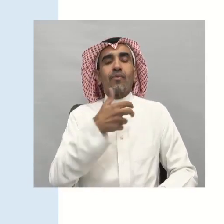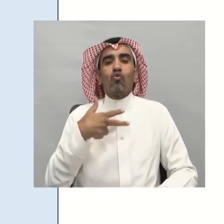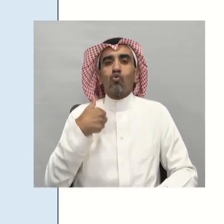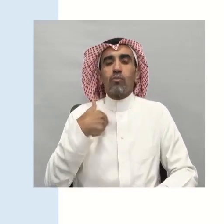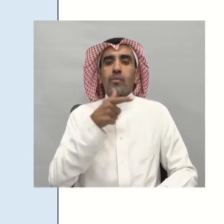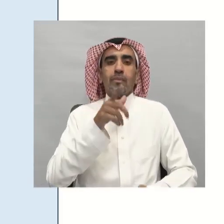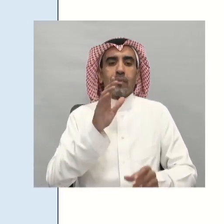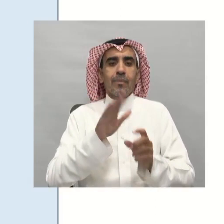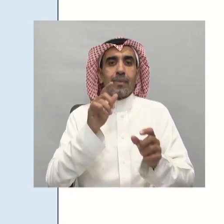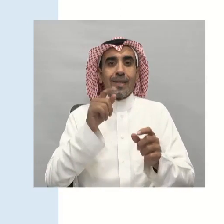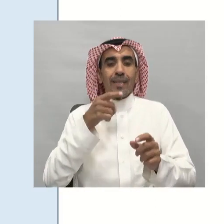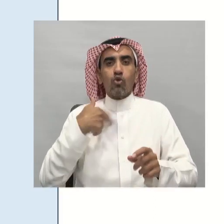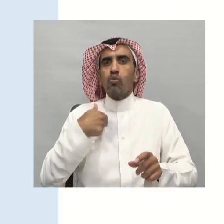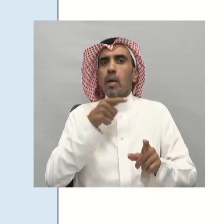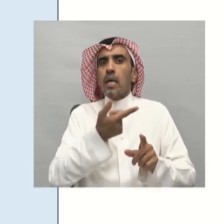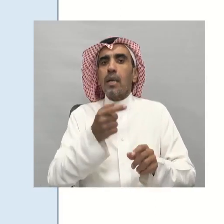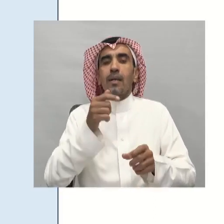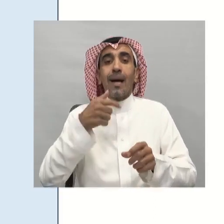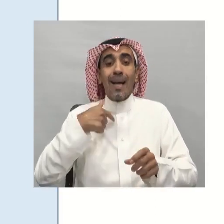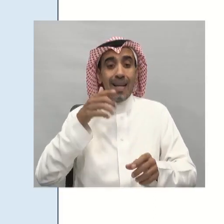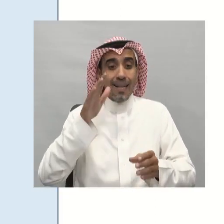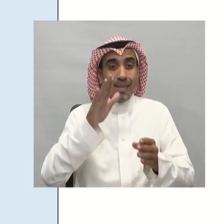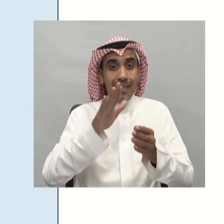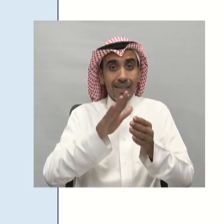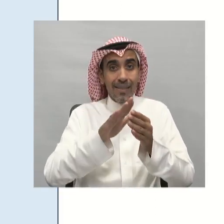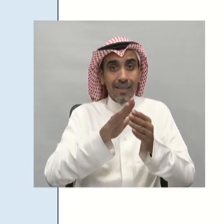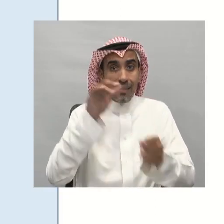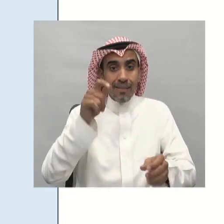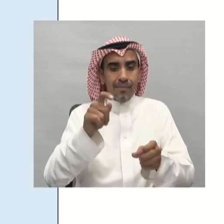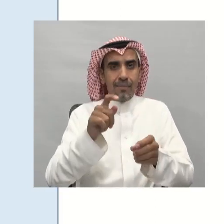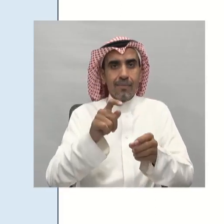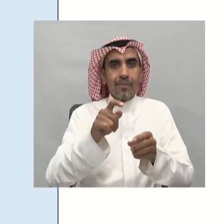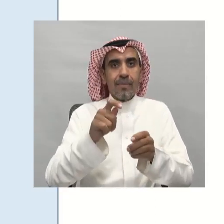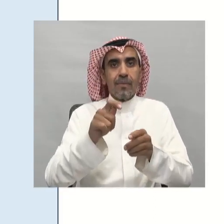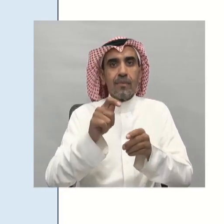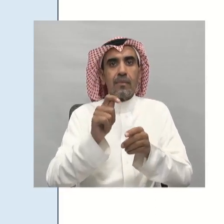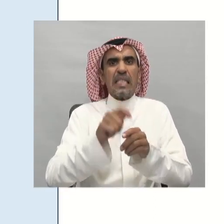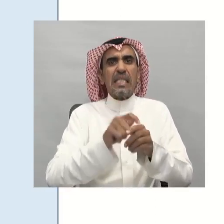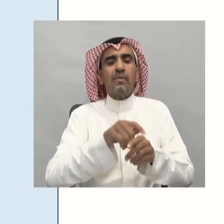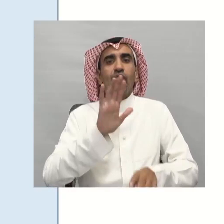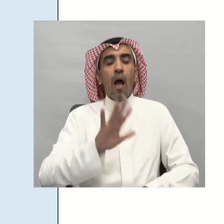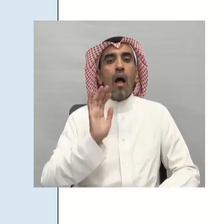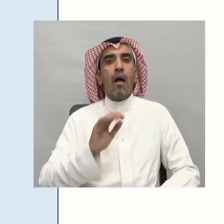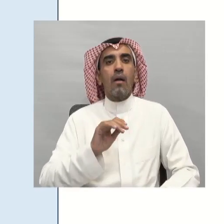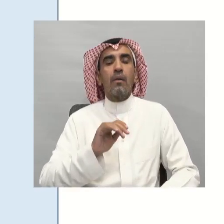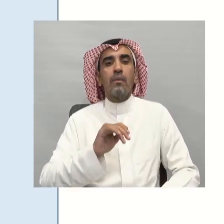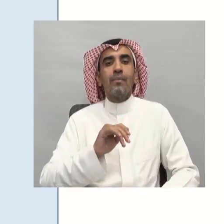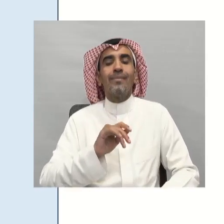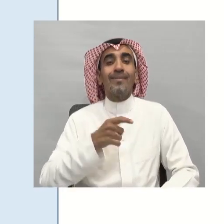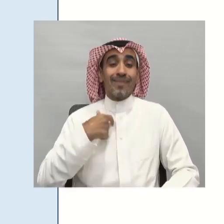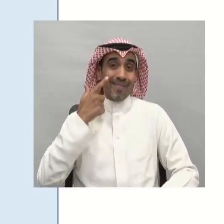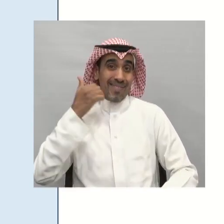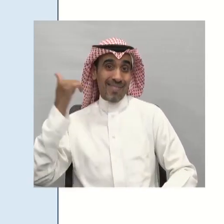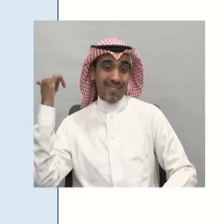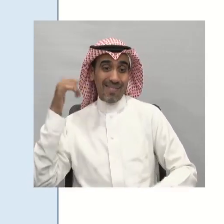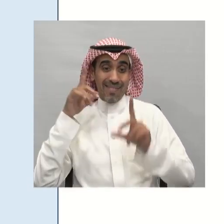إذن لماذا سميت اللاسعات بهذا الاسم؟ لأنها تمتلك لوامس مزودة بخلايا ماذا؟ لاسعة. نلاحظ في